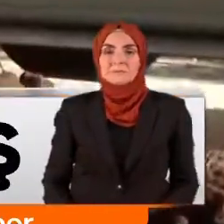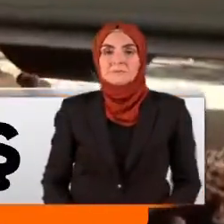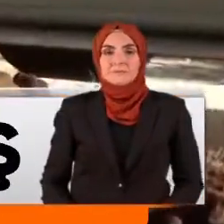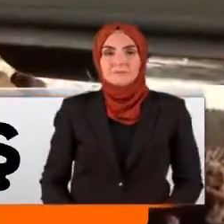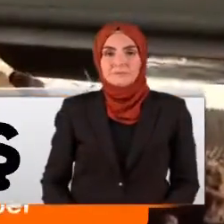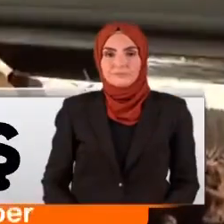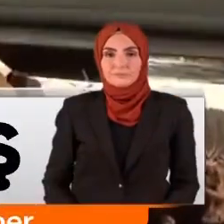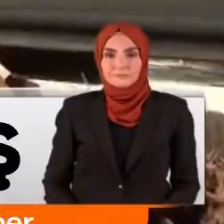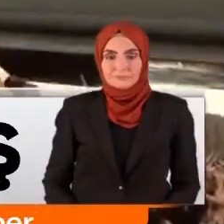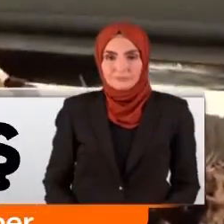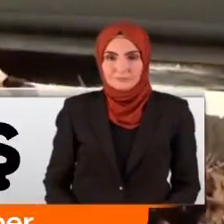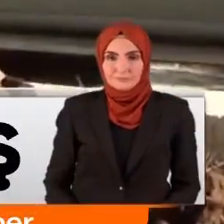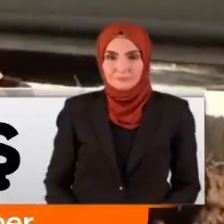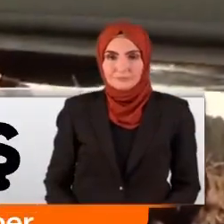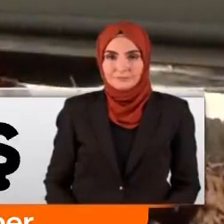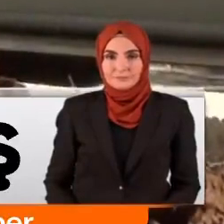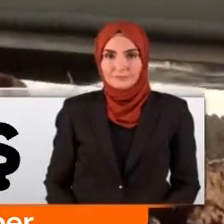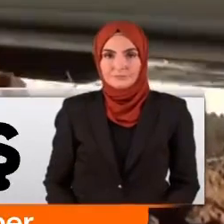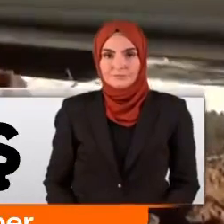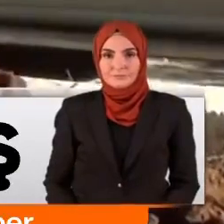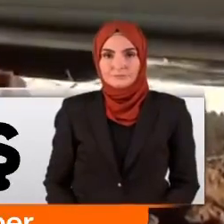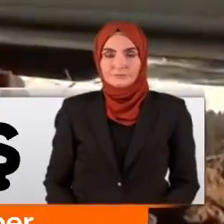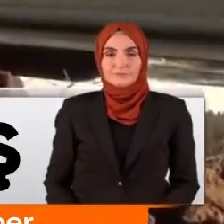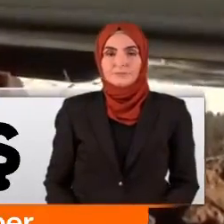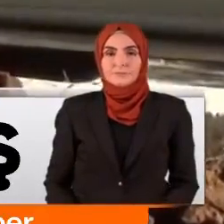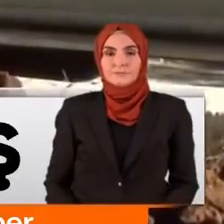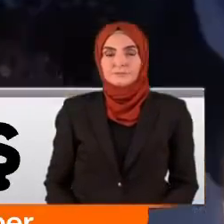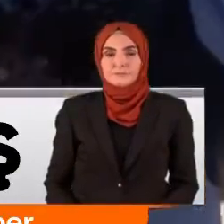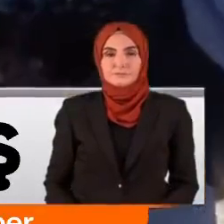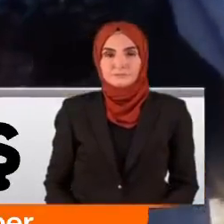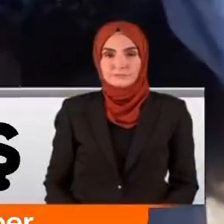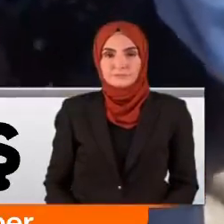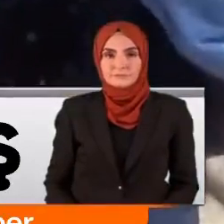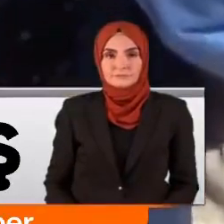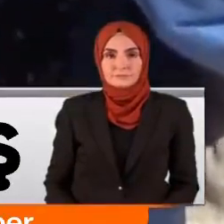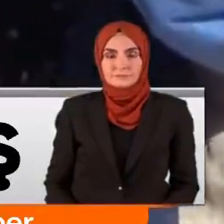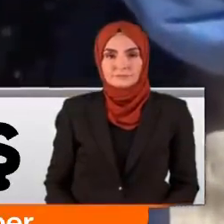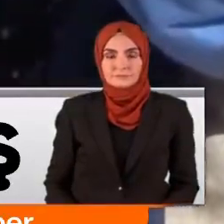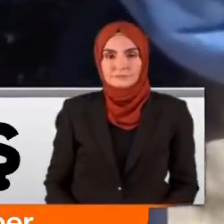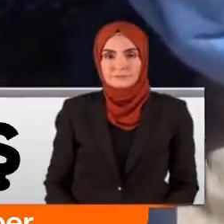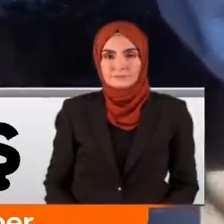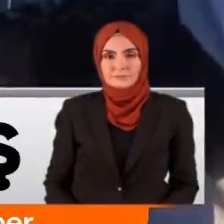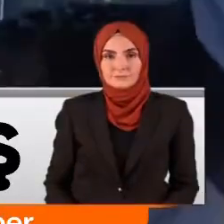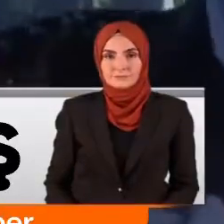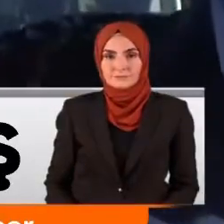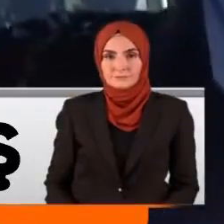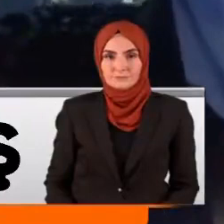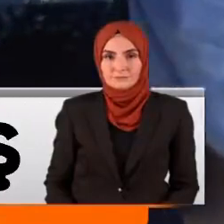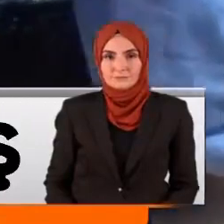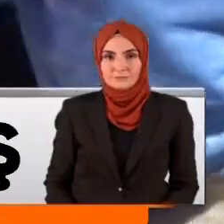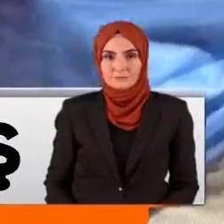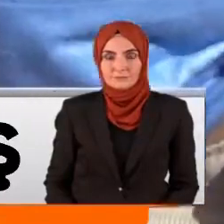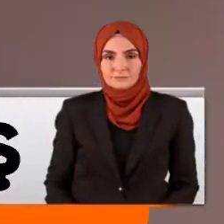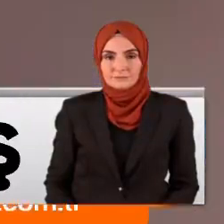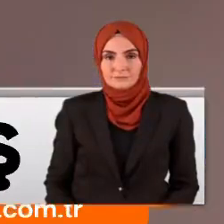Senin yerine o yatsın anne. Sen korkan anne. Ben böyle aldanırsam o yavrum onu bırakır